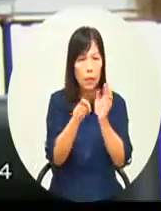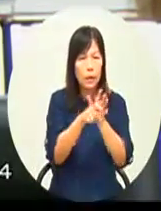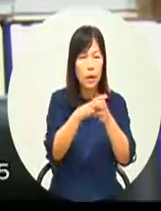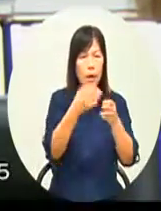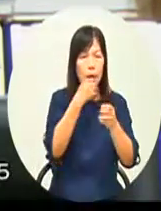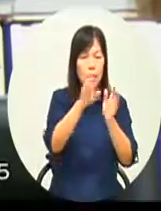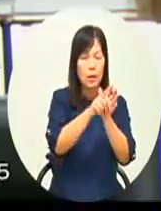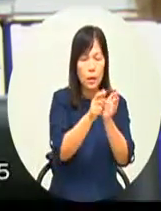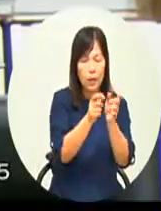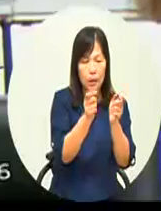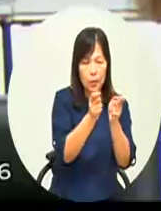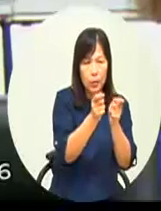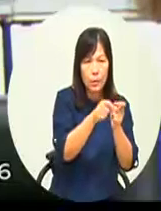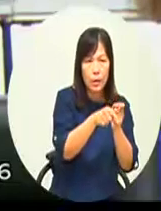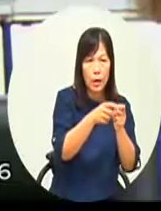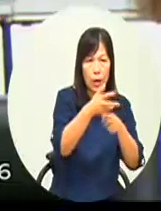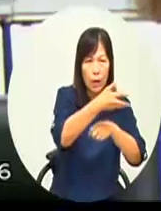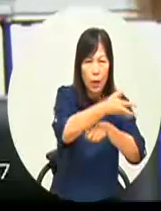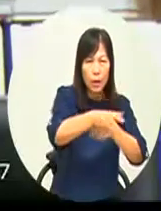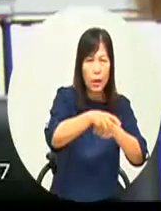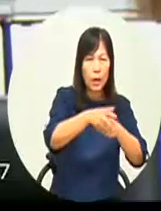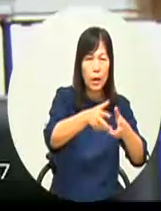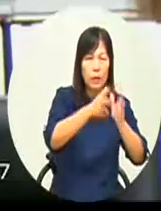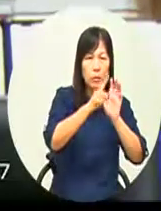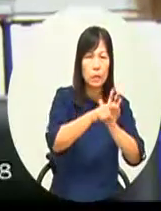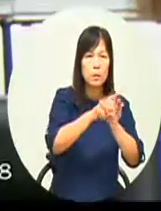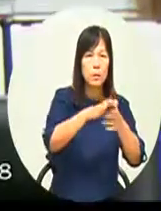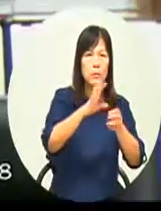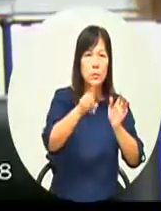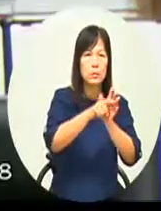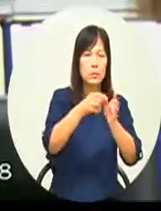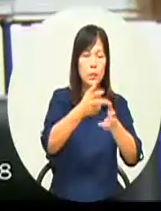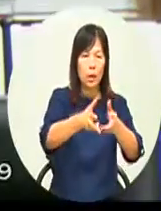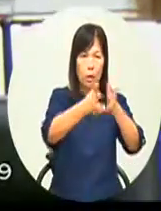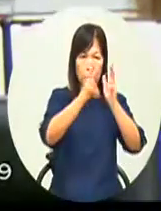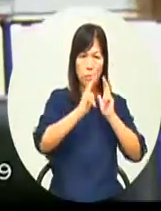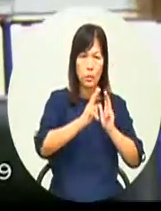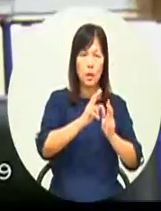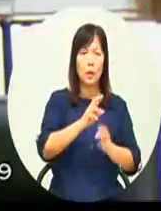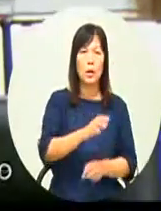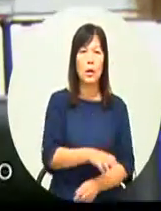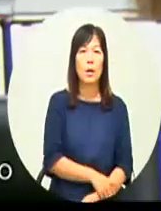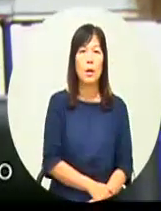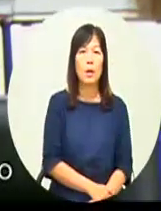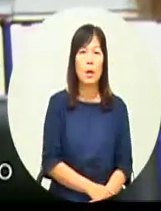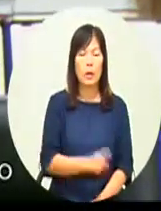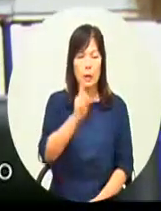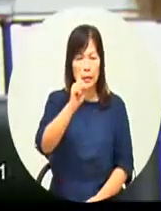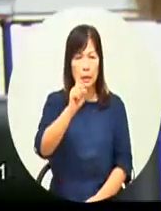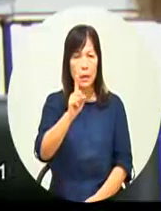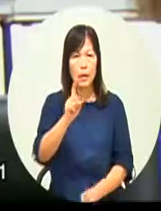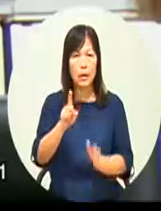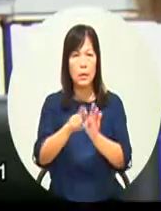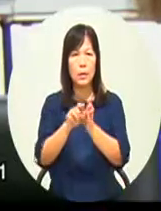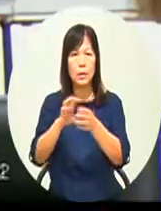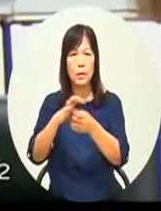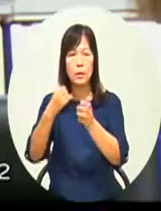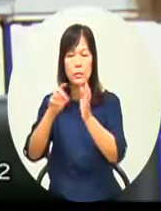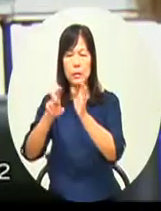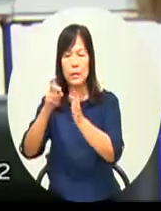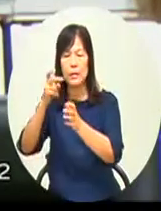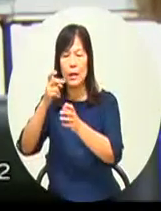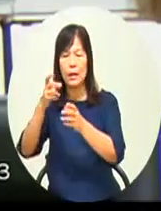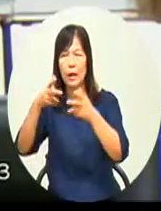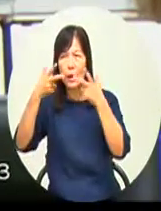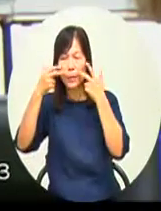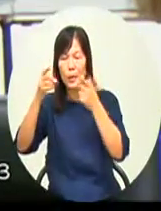兴之间，一个是班淑乱桥，一条是闽北路桥，